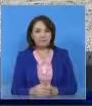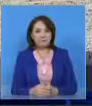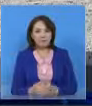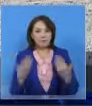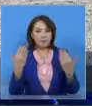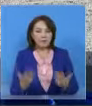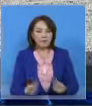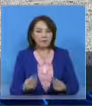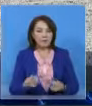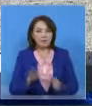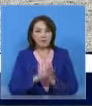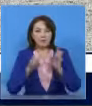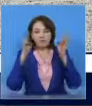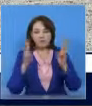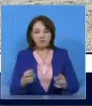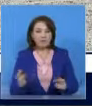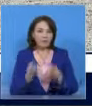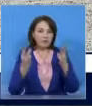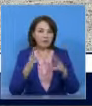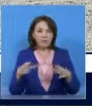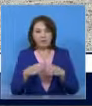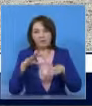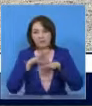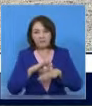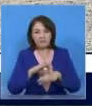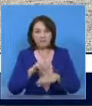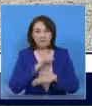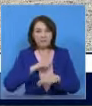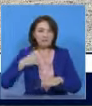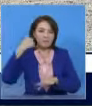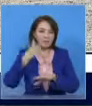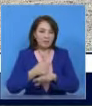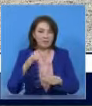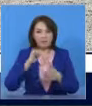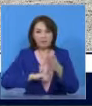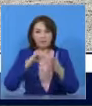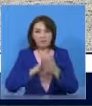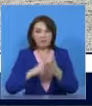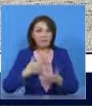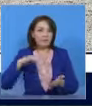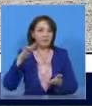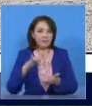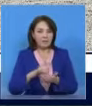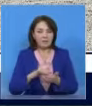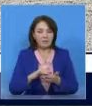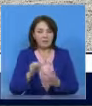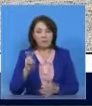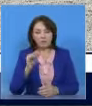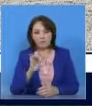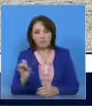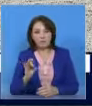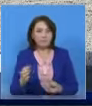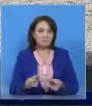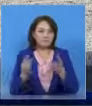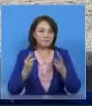Бүгінгі күні өрт қауіпсіздік айлығы акциясы жүргізіліп жатыр. Оның басты себебі мақсаты осы қаламыздағы мына көмірмен қатты отынмен